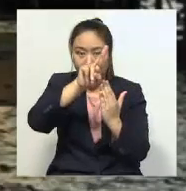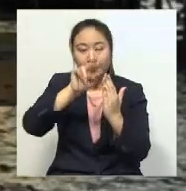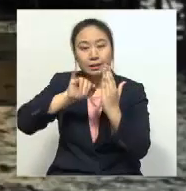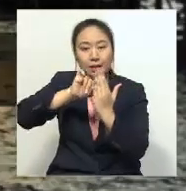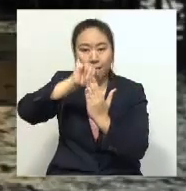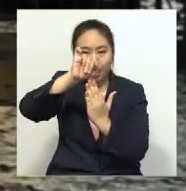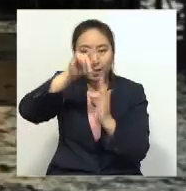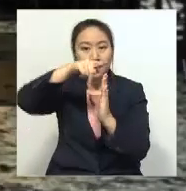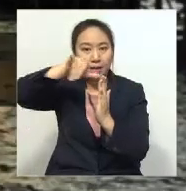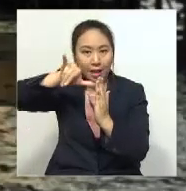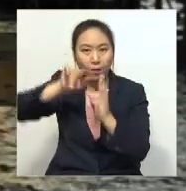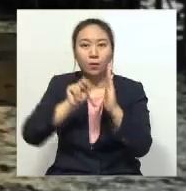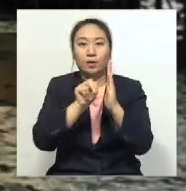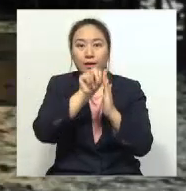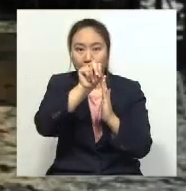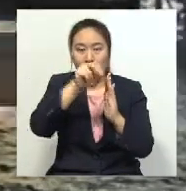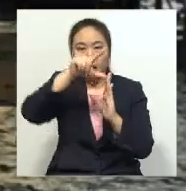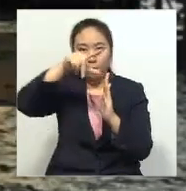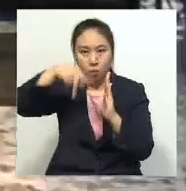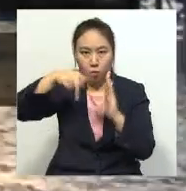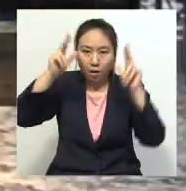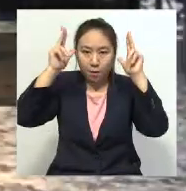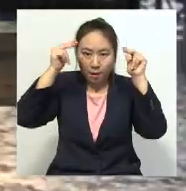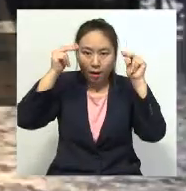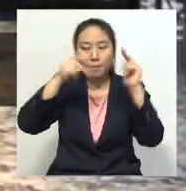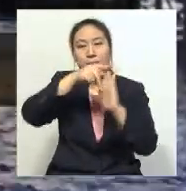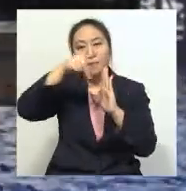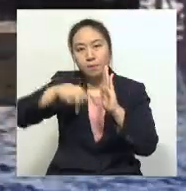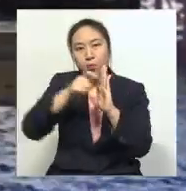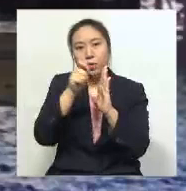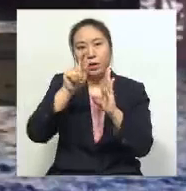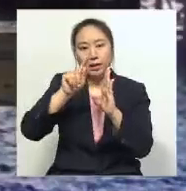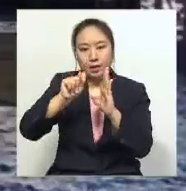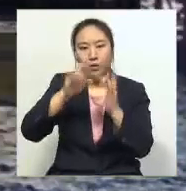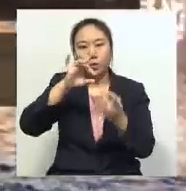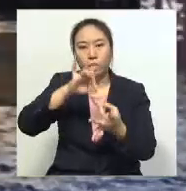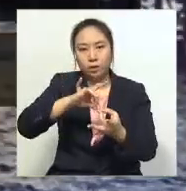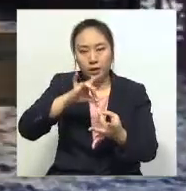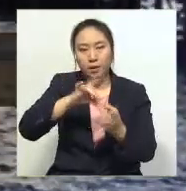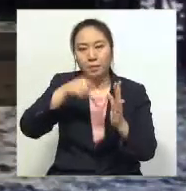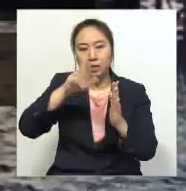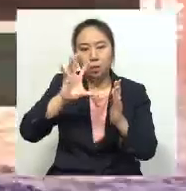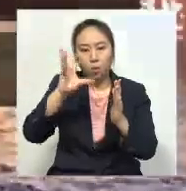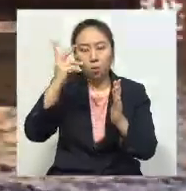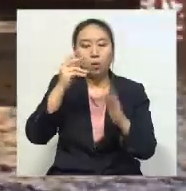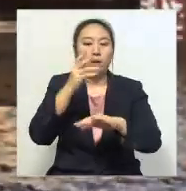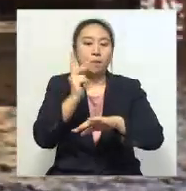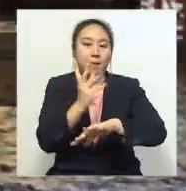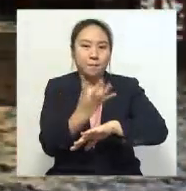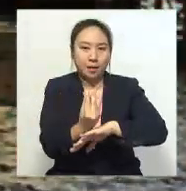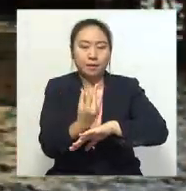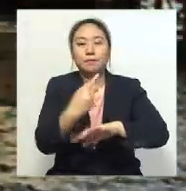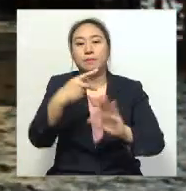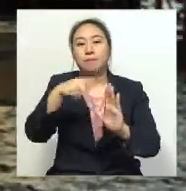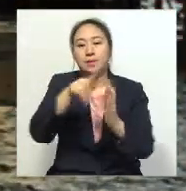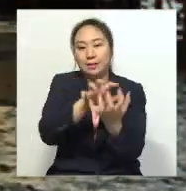เชียงใหม่พะเยาน่านลำพูนลำปางแพร่อุตรดิตถ์สุโขทัยพิษณุโลกกำแพงเพชรพิ